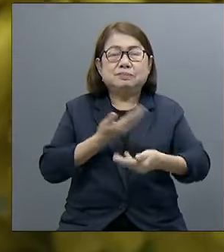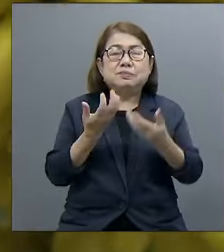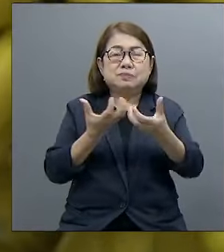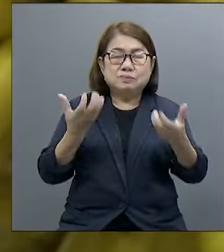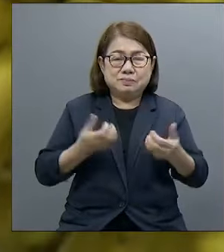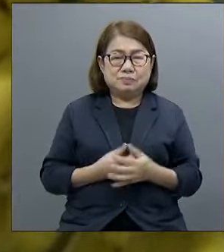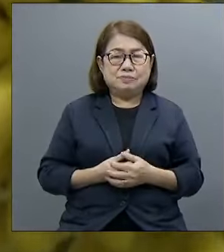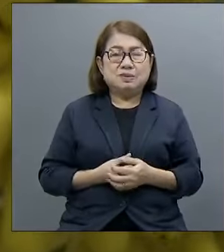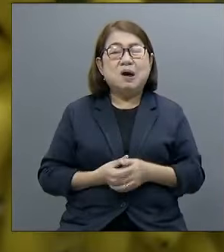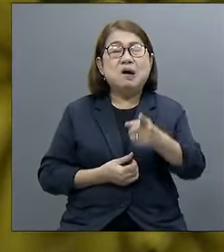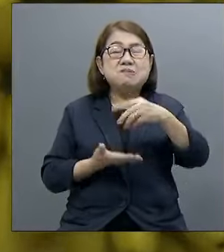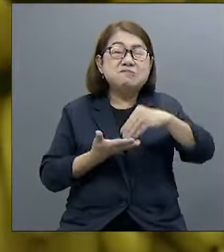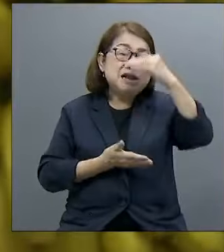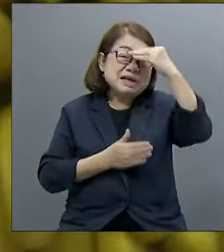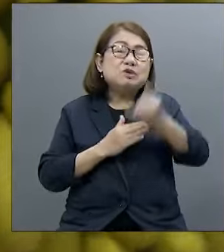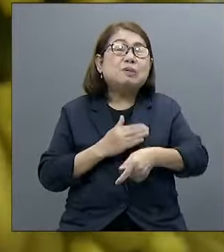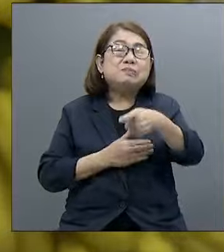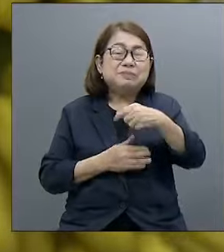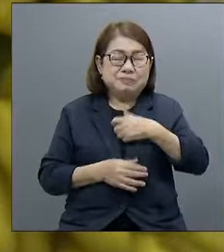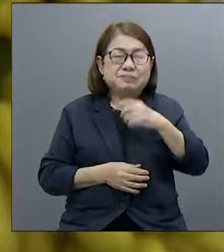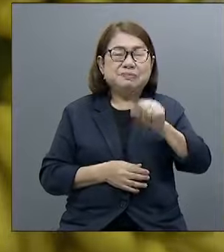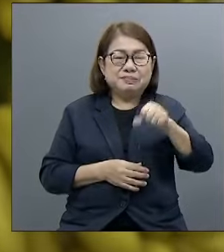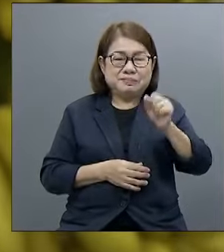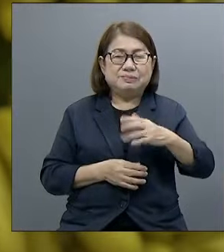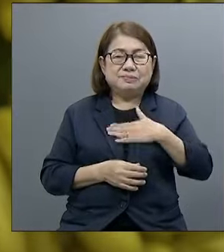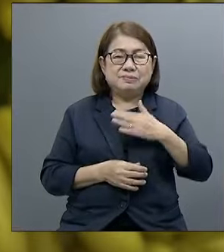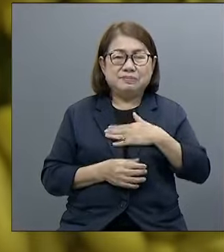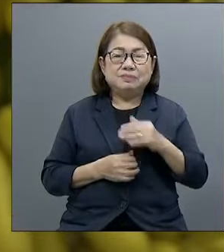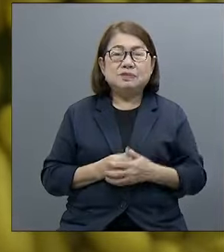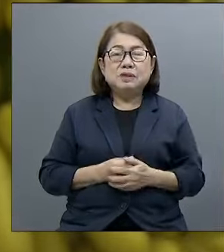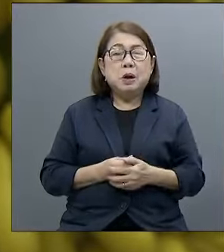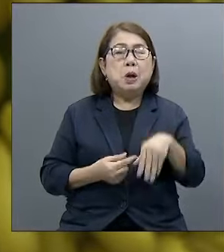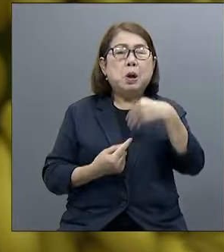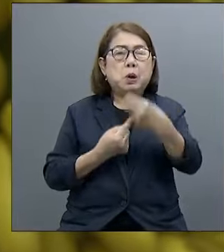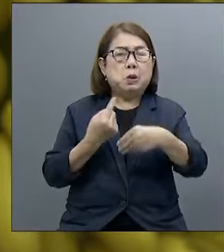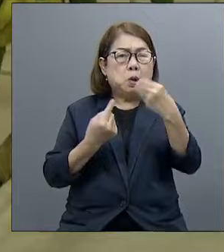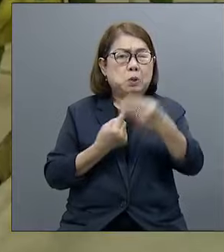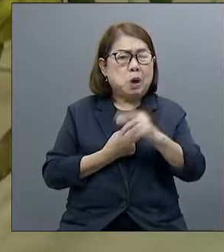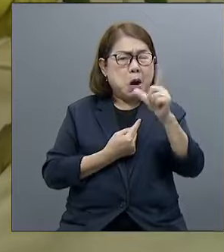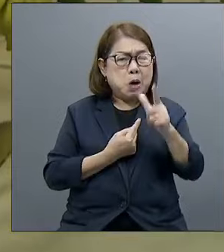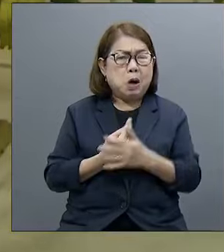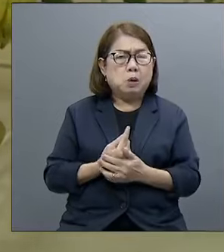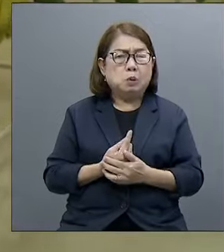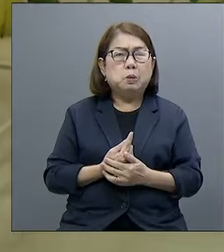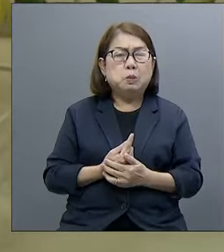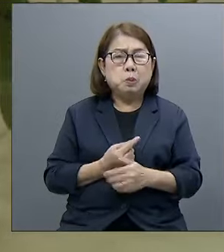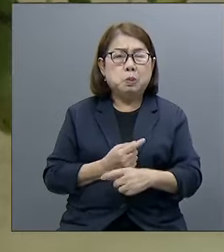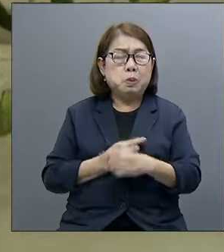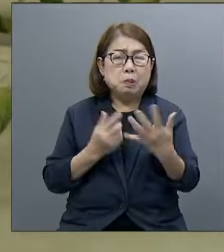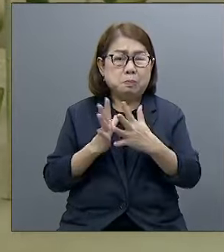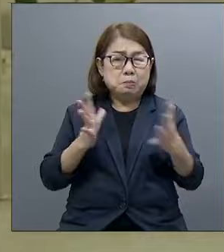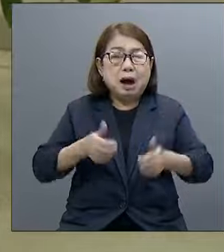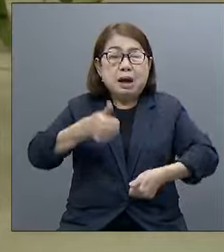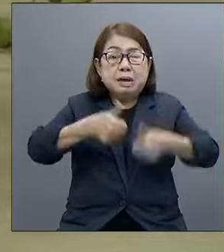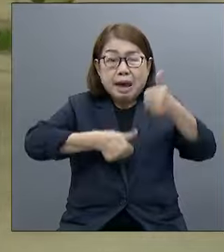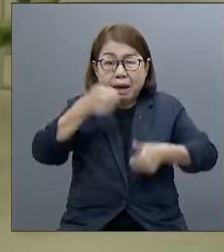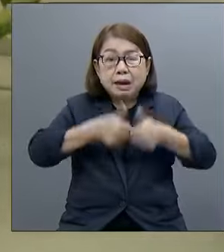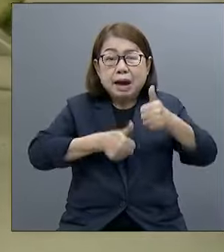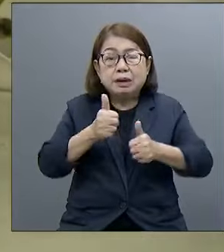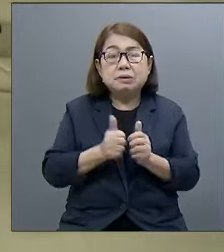คุณศิษย์เก่านี่ ใช่แล้วค่ะนะคะก็กล้วยสุกแขวนเรียงรายเป็นผลผลิตที่ส่งเข้าประกวดผลไม้ในงานเกษต